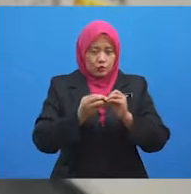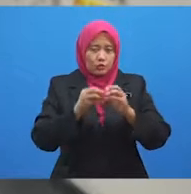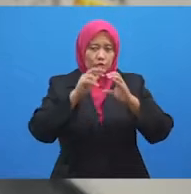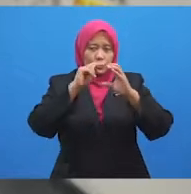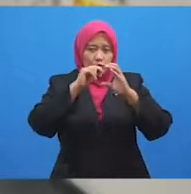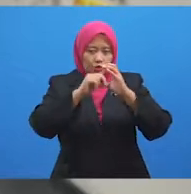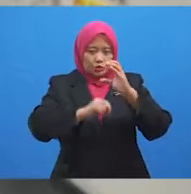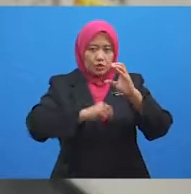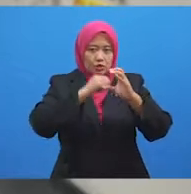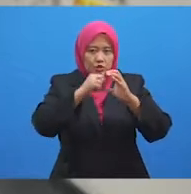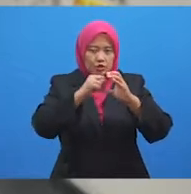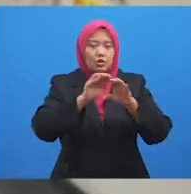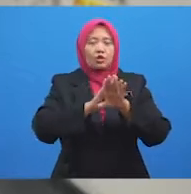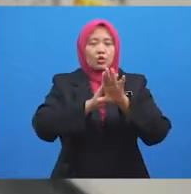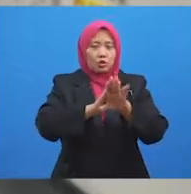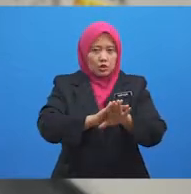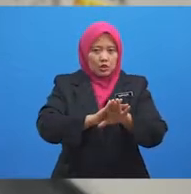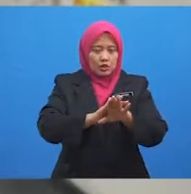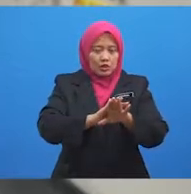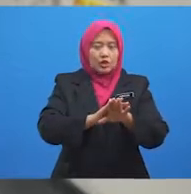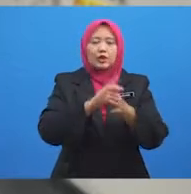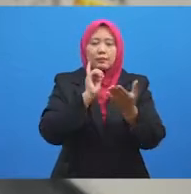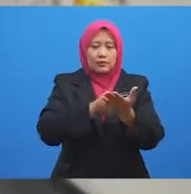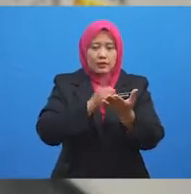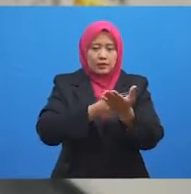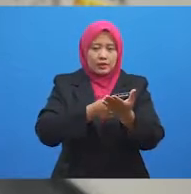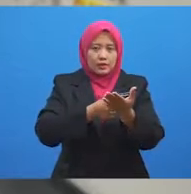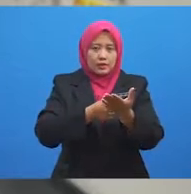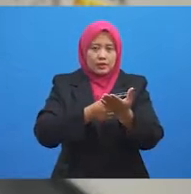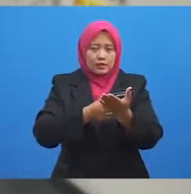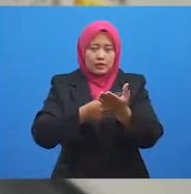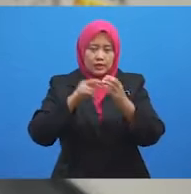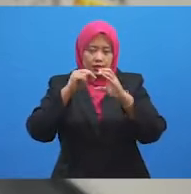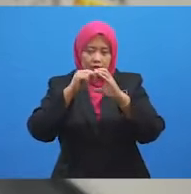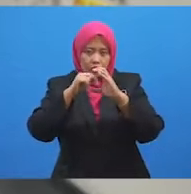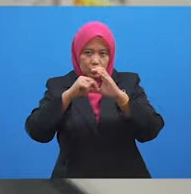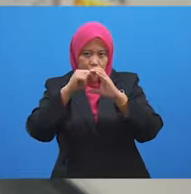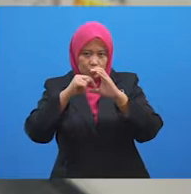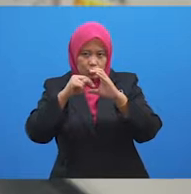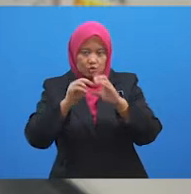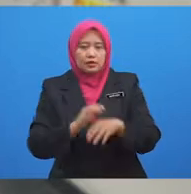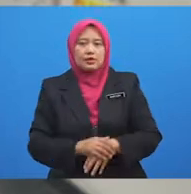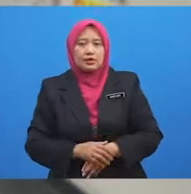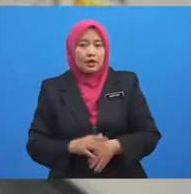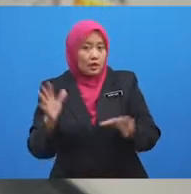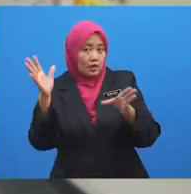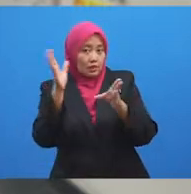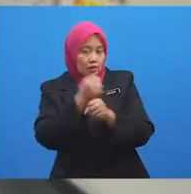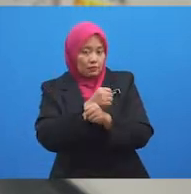tersebut akan menunjukkan bilangan proton dalam suatu atom.